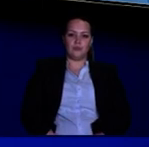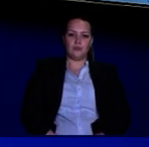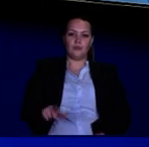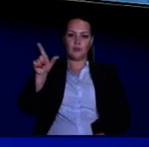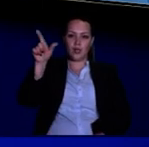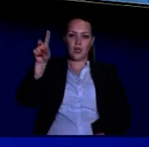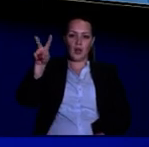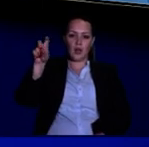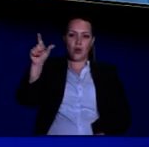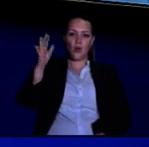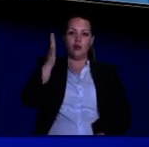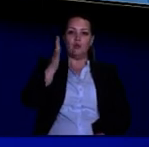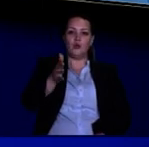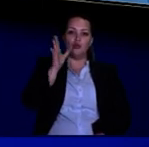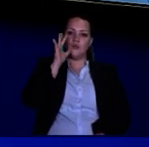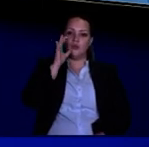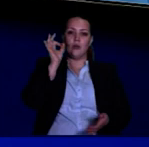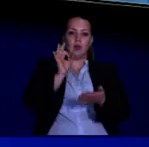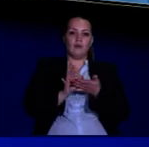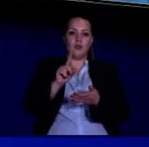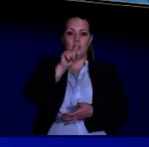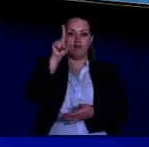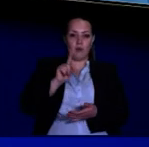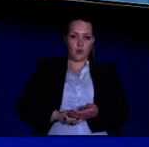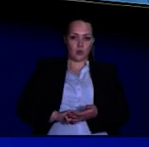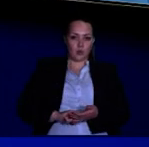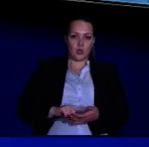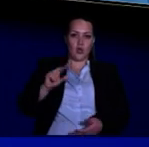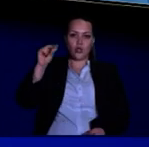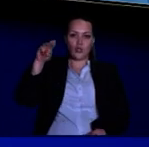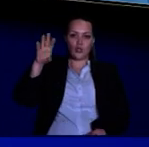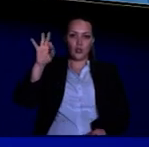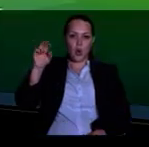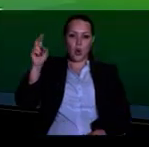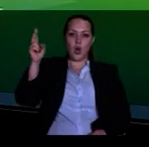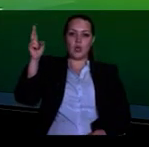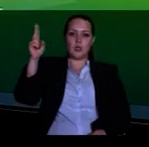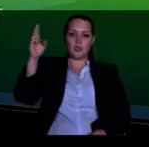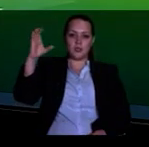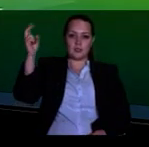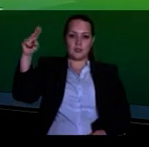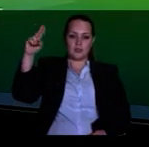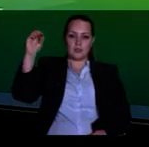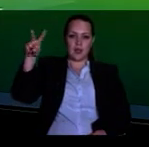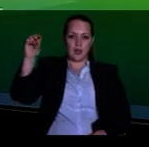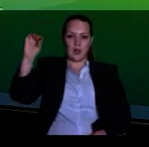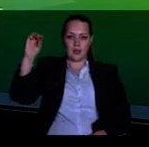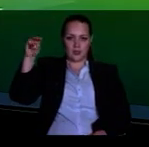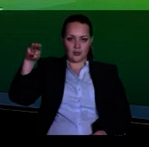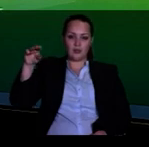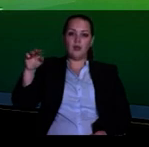Глаголы будущего времени отвечают на вопросы: что сделает, что будет